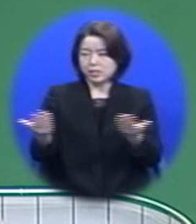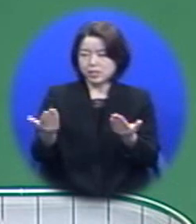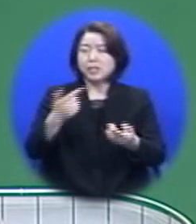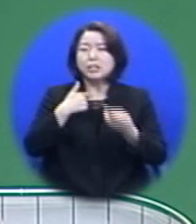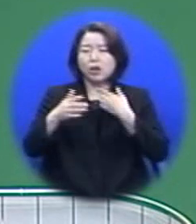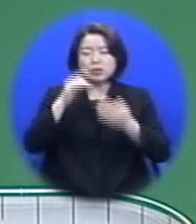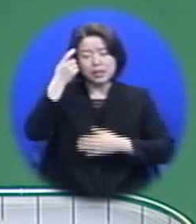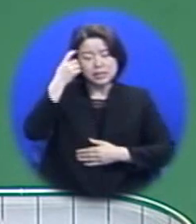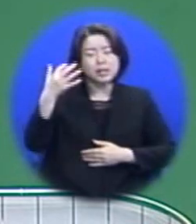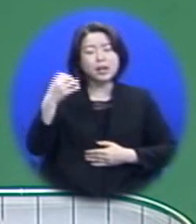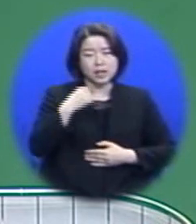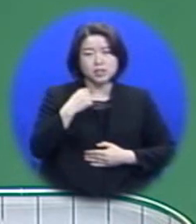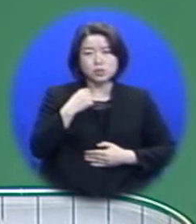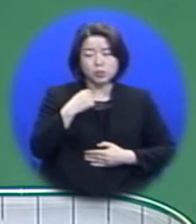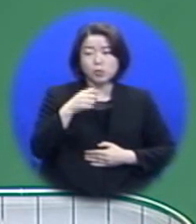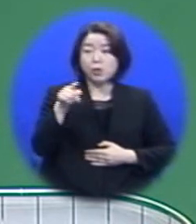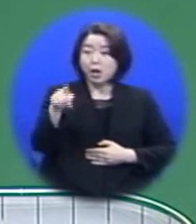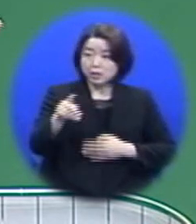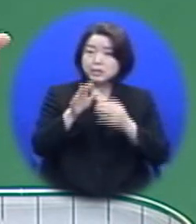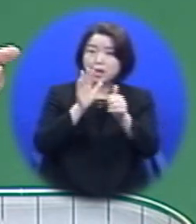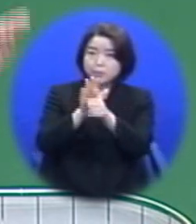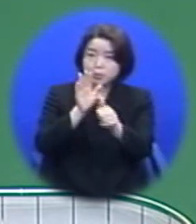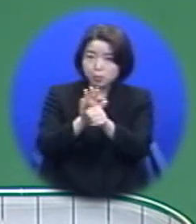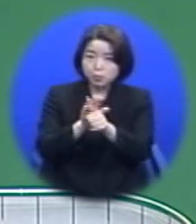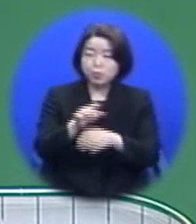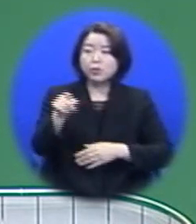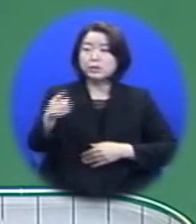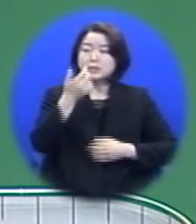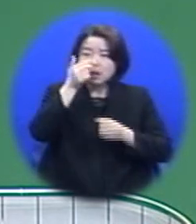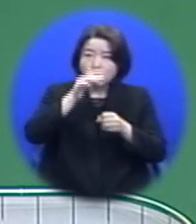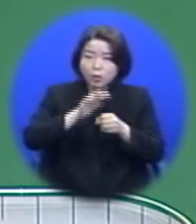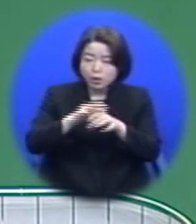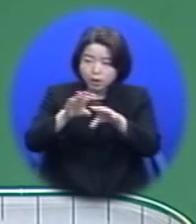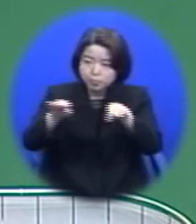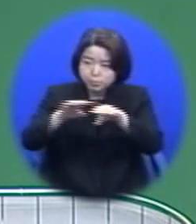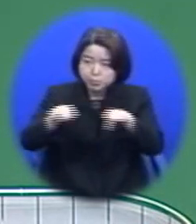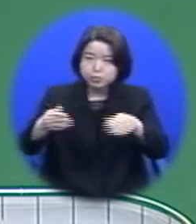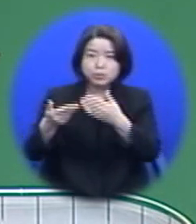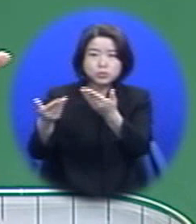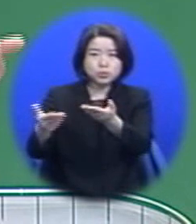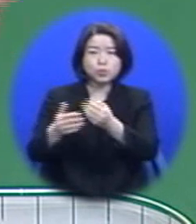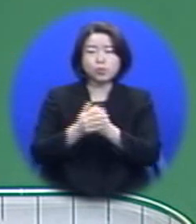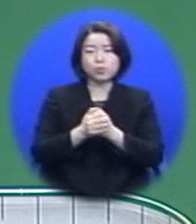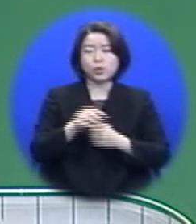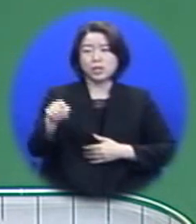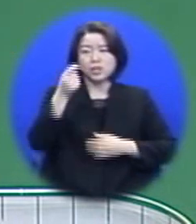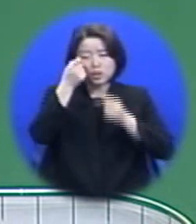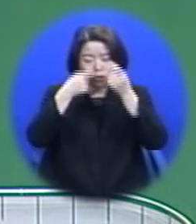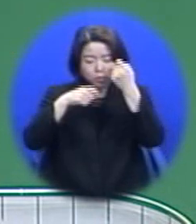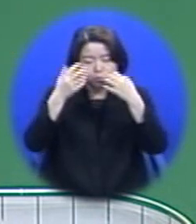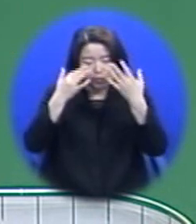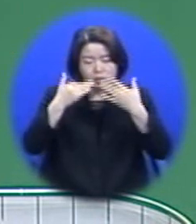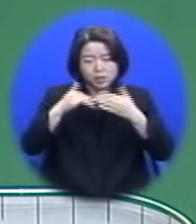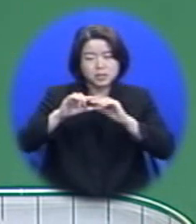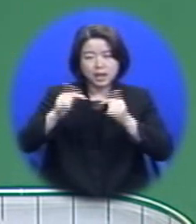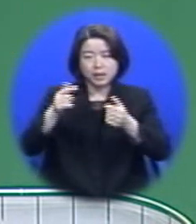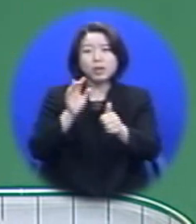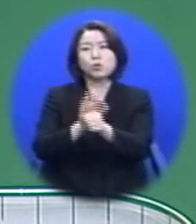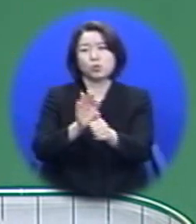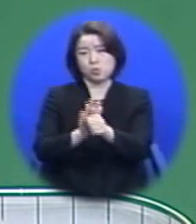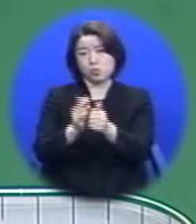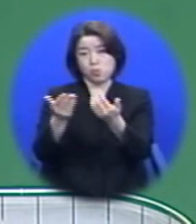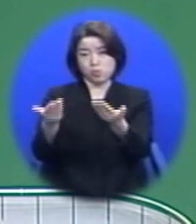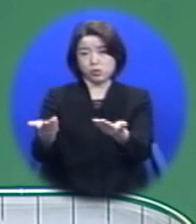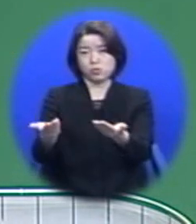생각하고 그 사람을 돕고 그 사람의 억울한 것을 풀어주고 그 사람의 눈물 흘리지 않도록 도와주는